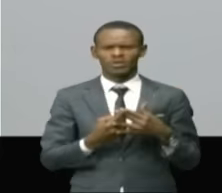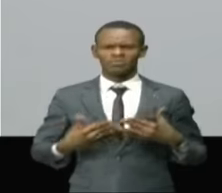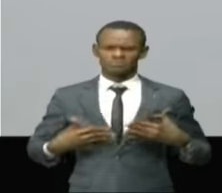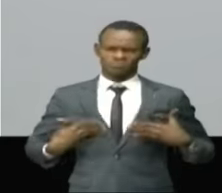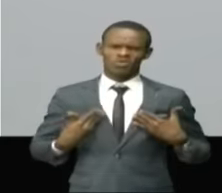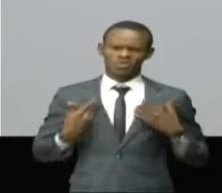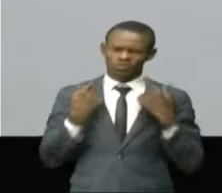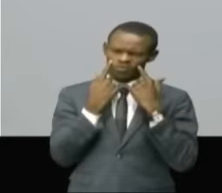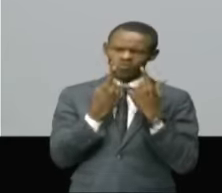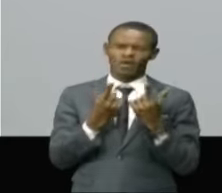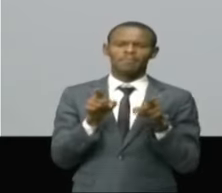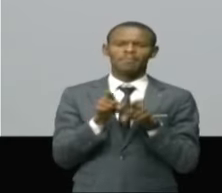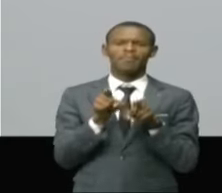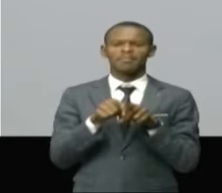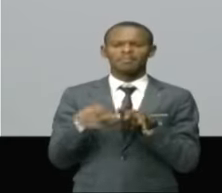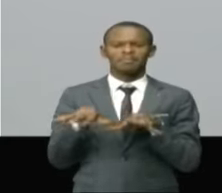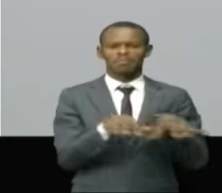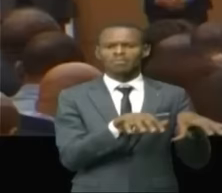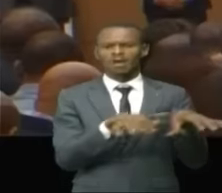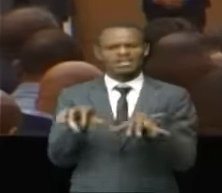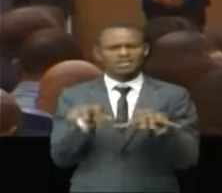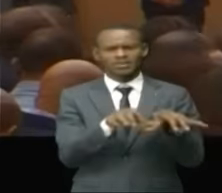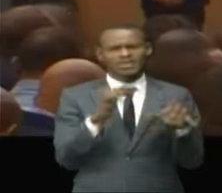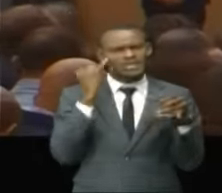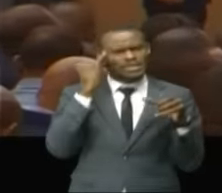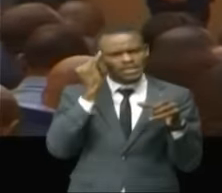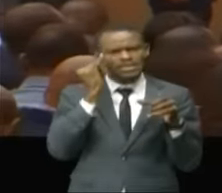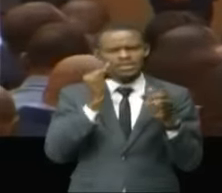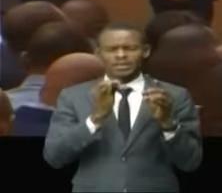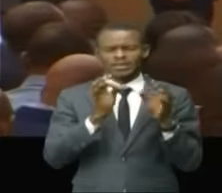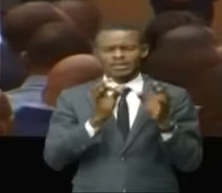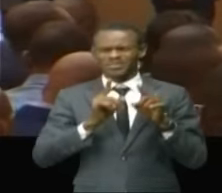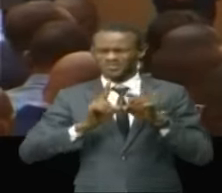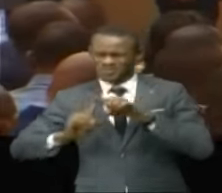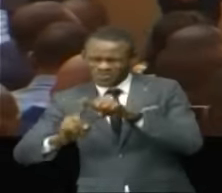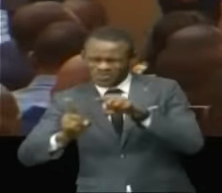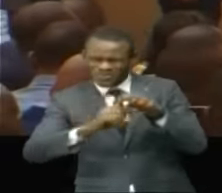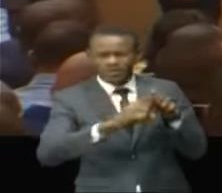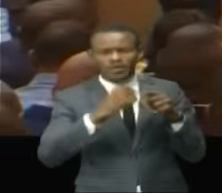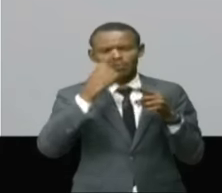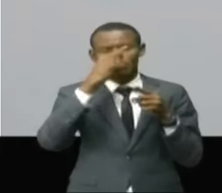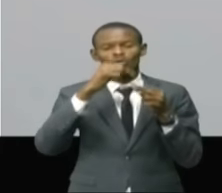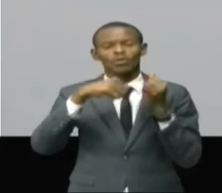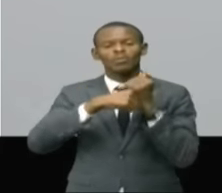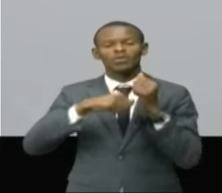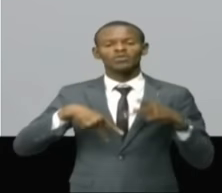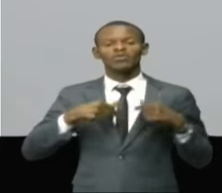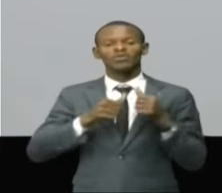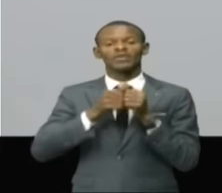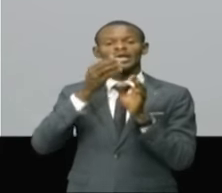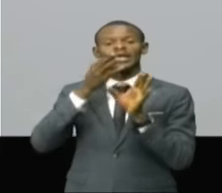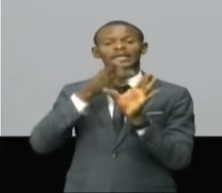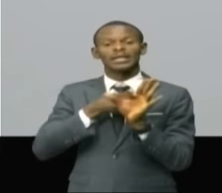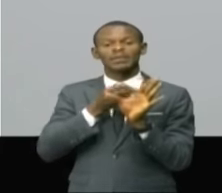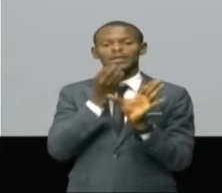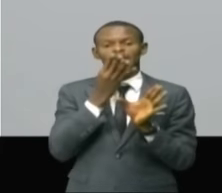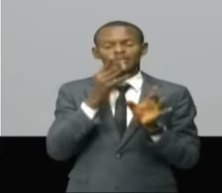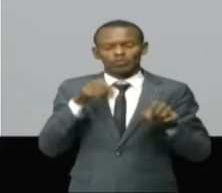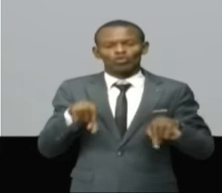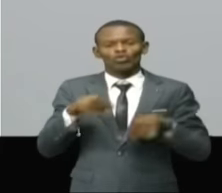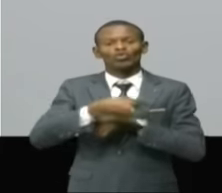autres initiatives promues dans ce cadre comme celle ce jour. Cette nouvelle